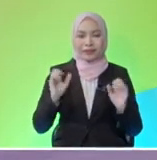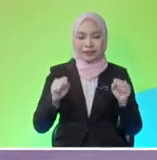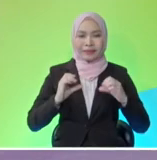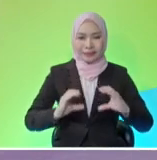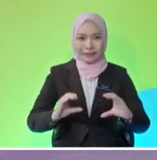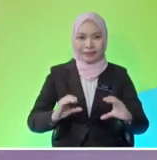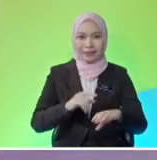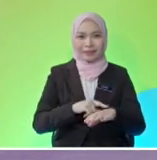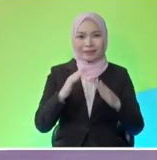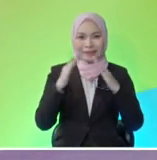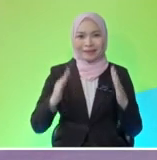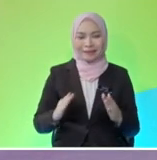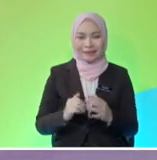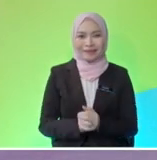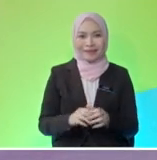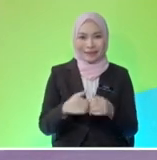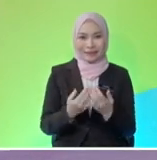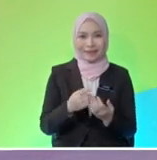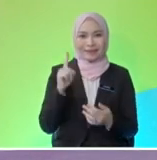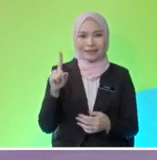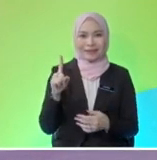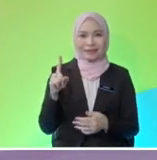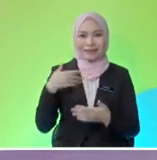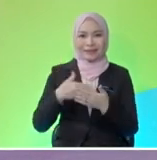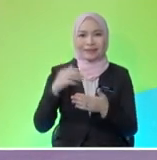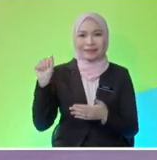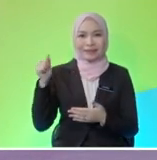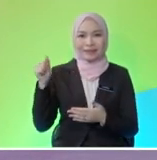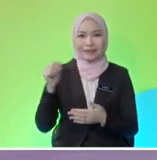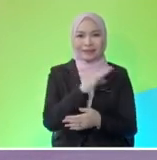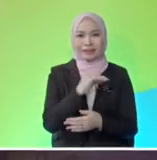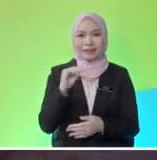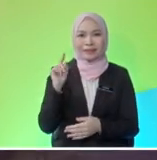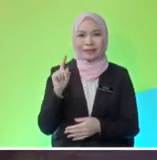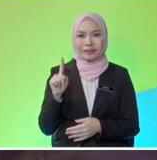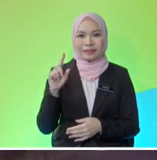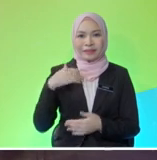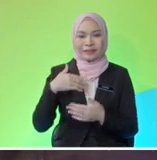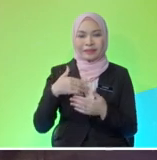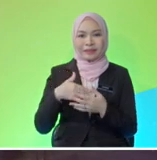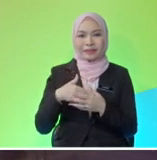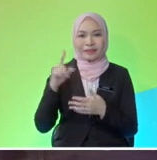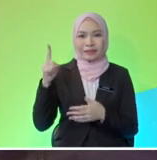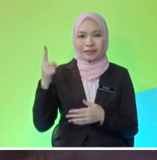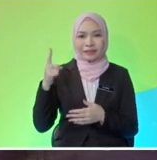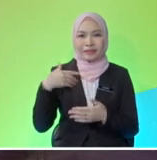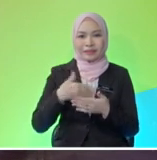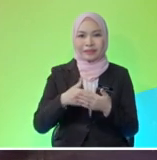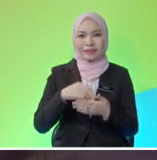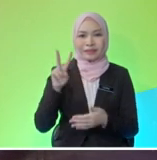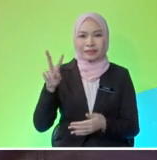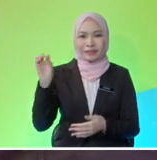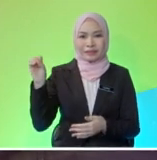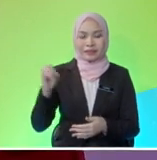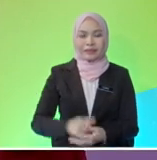dan kelompok 11 sehingga 20. Bunyi pun belas kan? Okey cikgu, betul. Boleh kita teruskan? Okey, baiklah. Untuk nombor-nombor yang